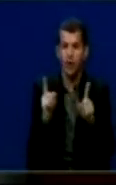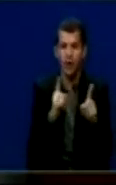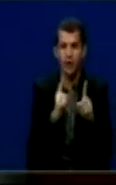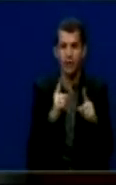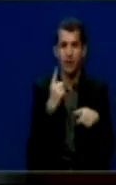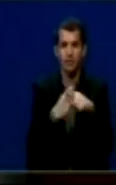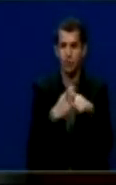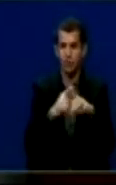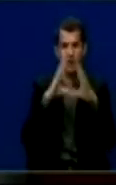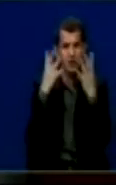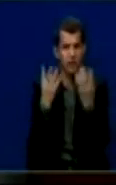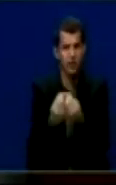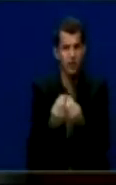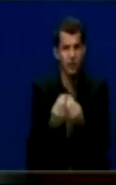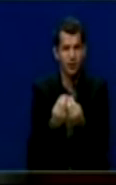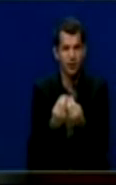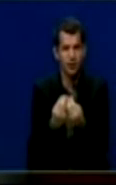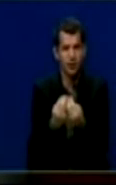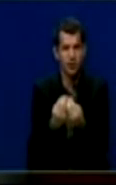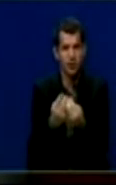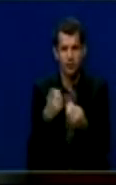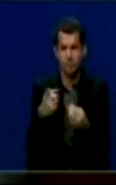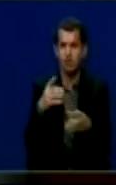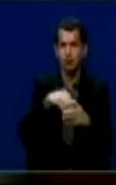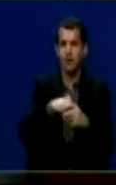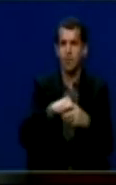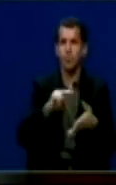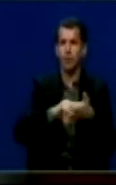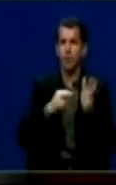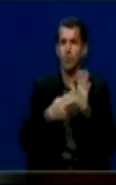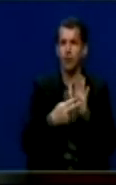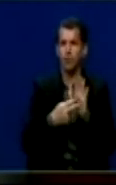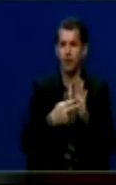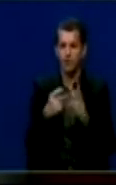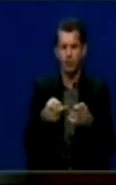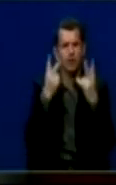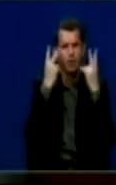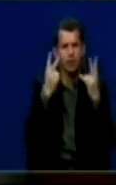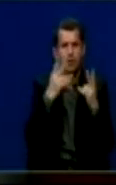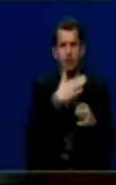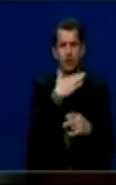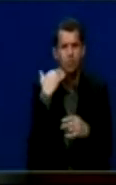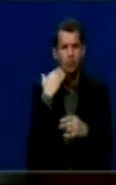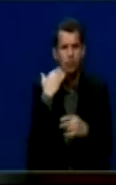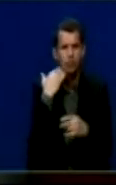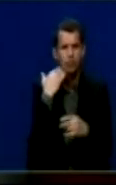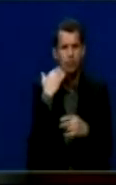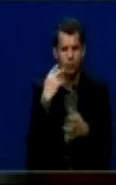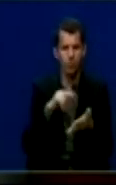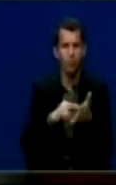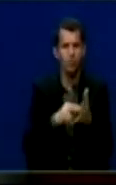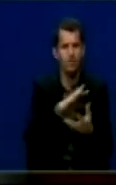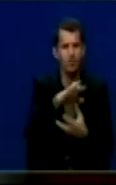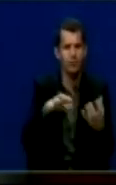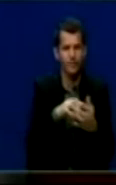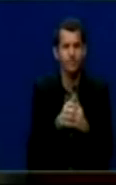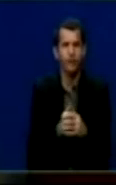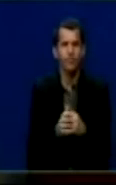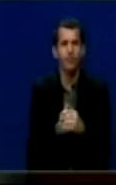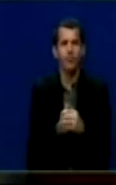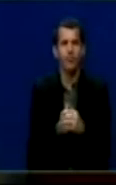dhe qëllimore që e strukturojnë përmbajtjen e kësaj sfere përbën njërin nga shkaktarët kryesorë të kësaj krize. Pra në